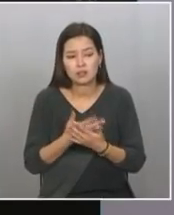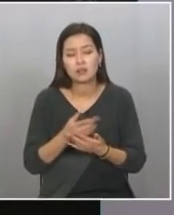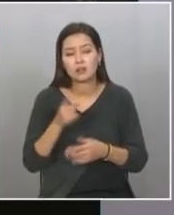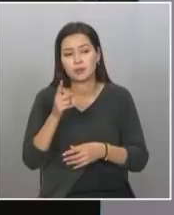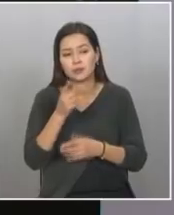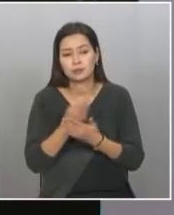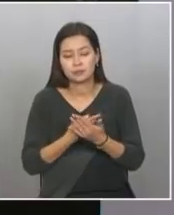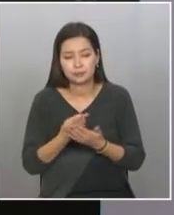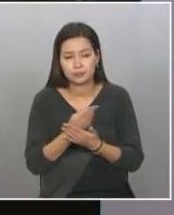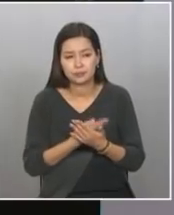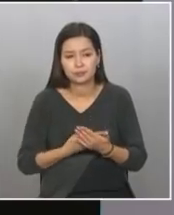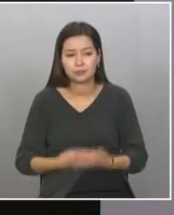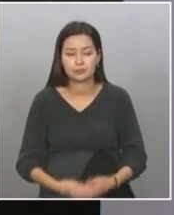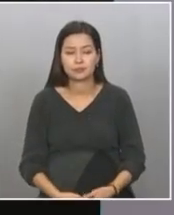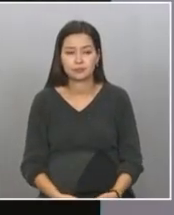зашифровано?